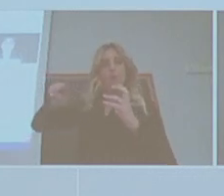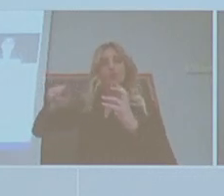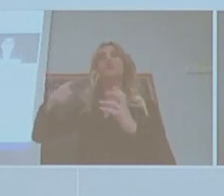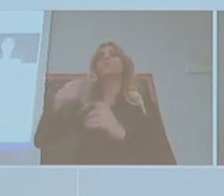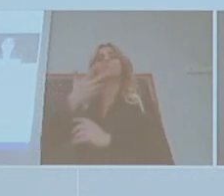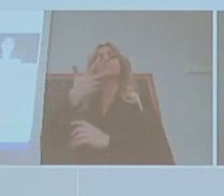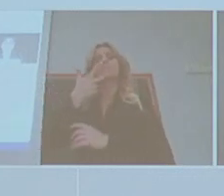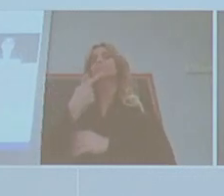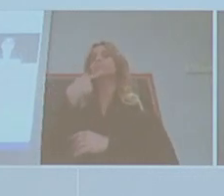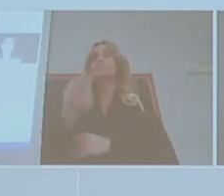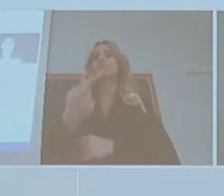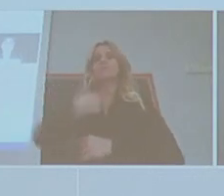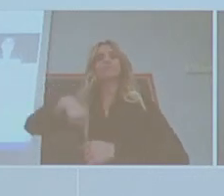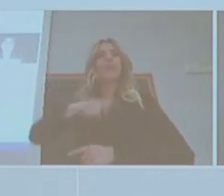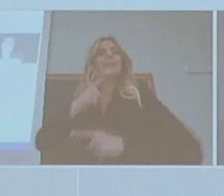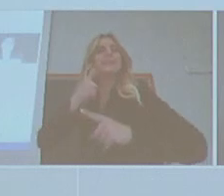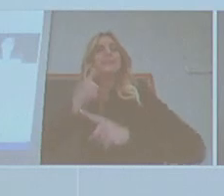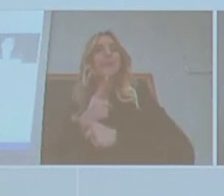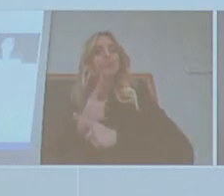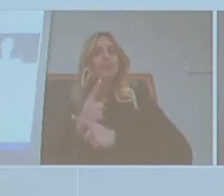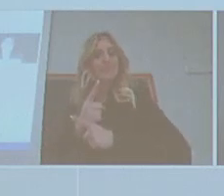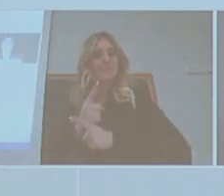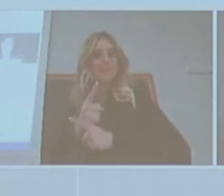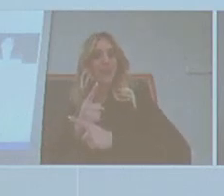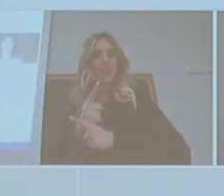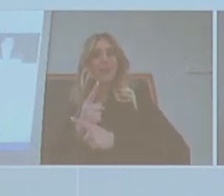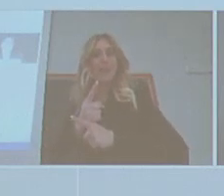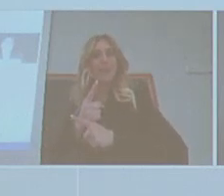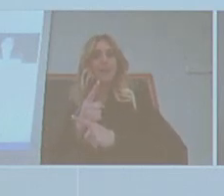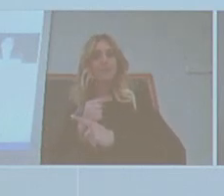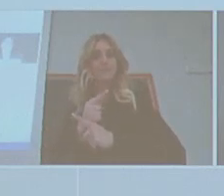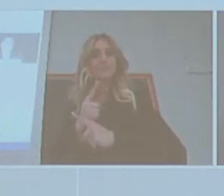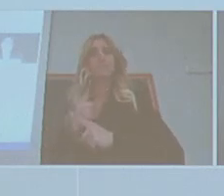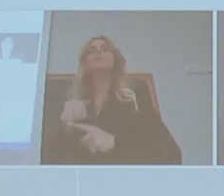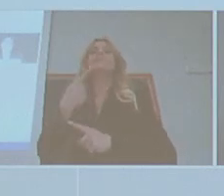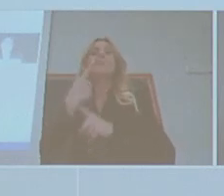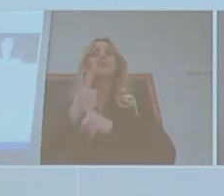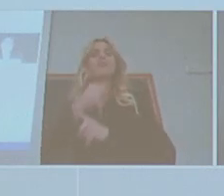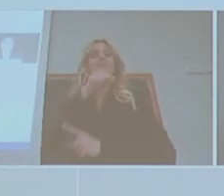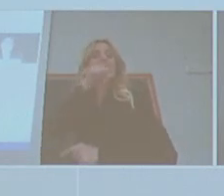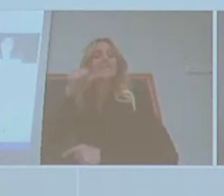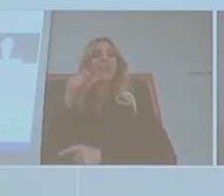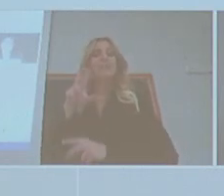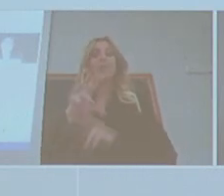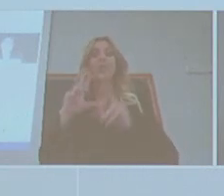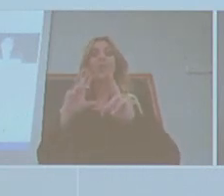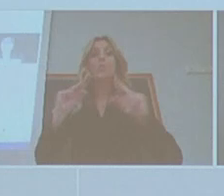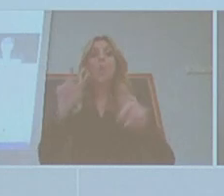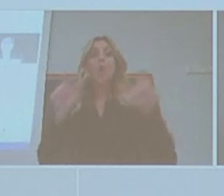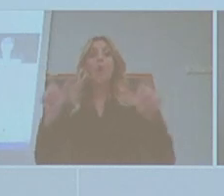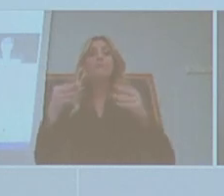questa grande necessità di reperire profili professionali che siano in grado